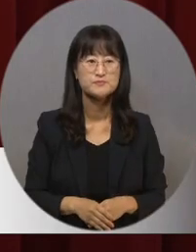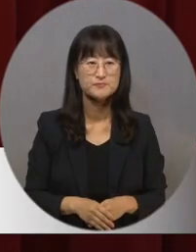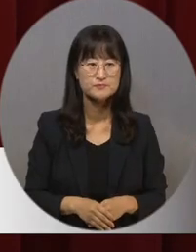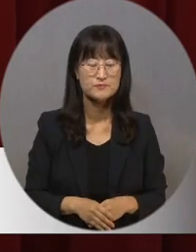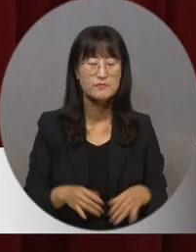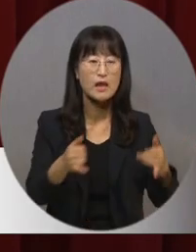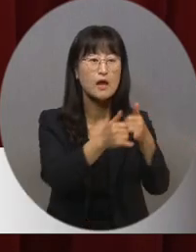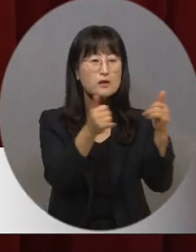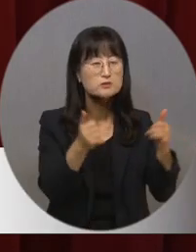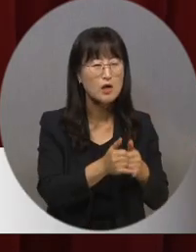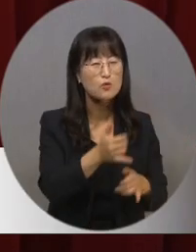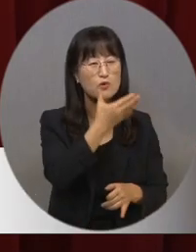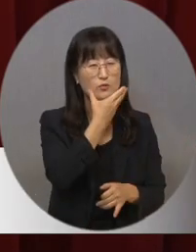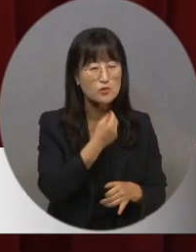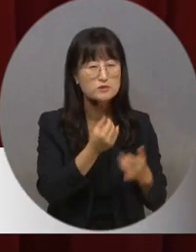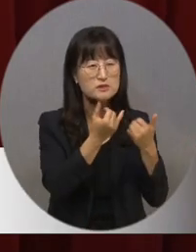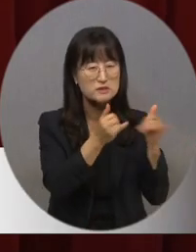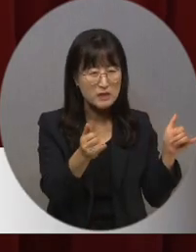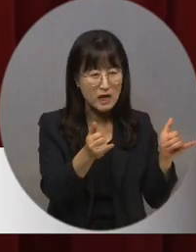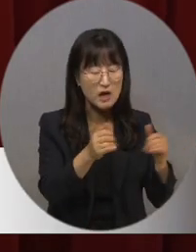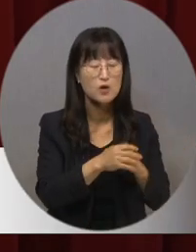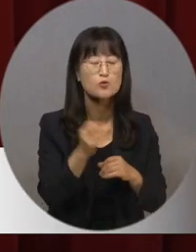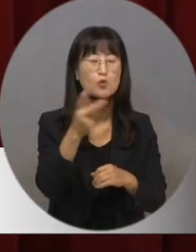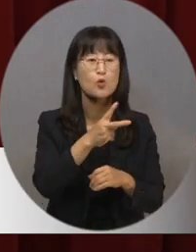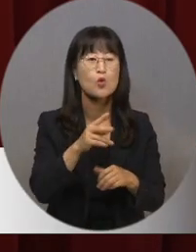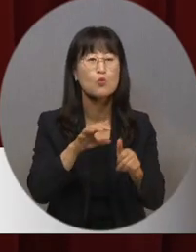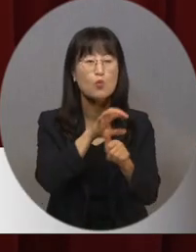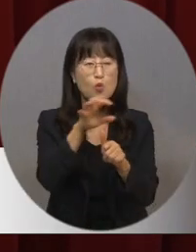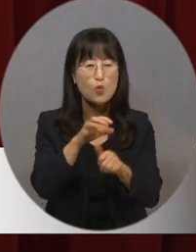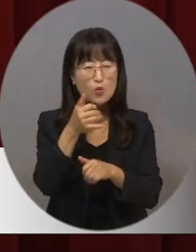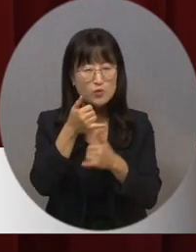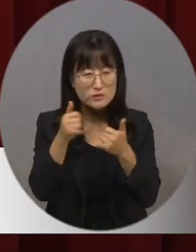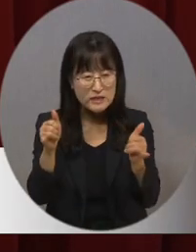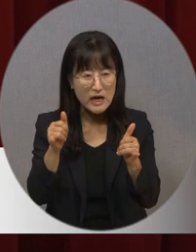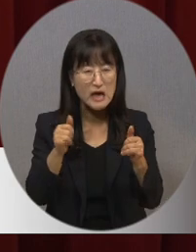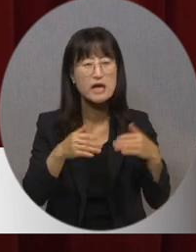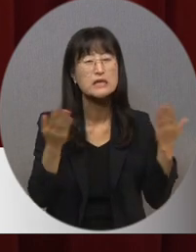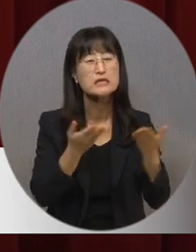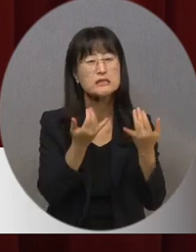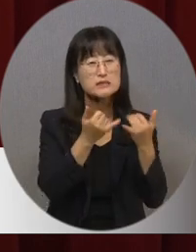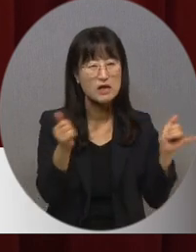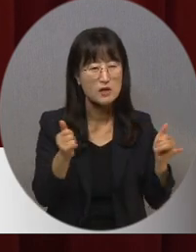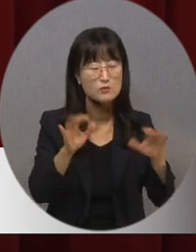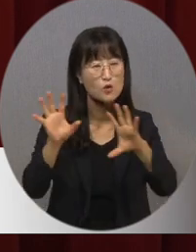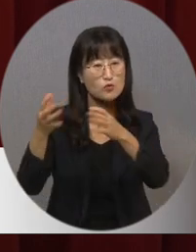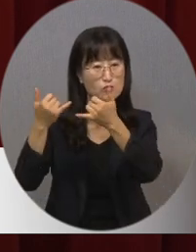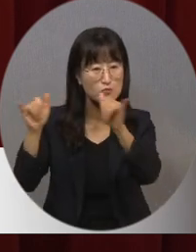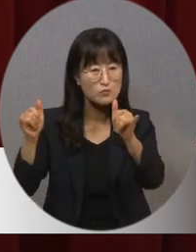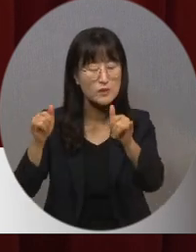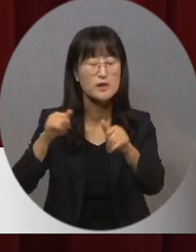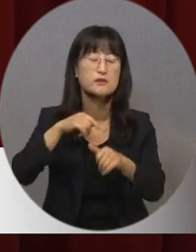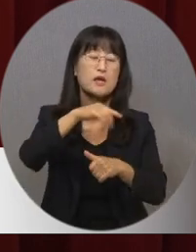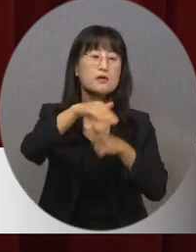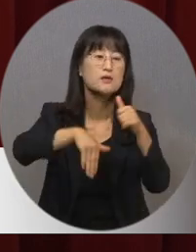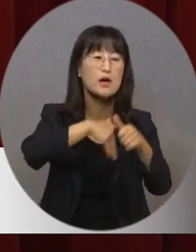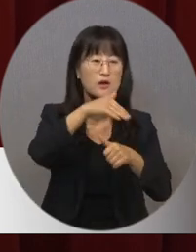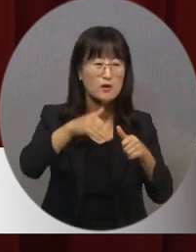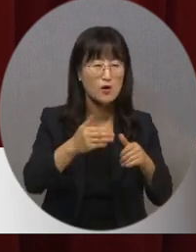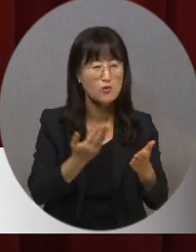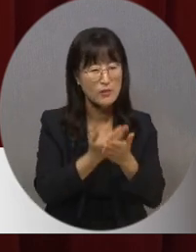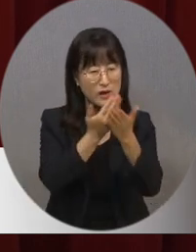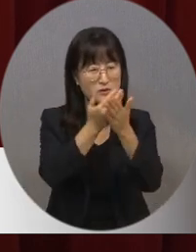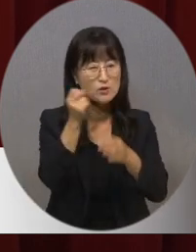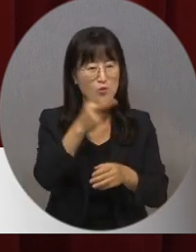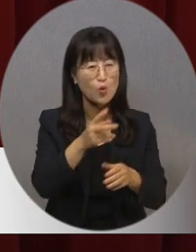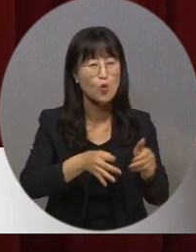사회복지사와 요양보호사, 상급 종사자들에게 국민 체육 개선과 보수 교육을